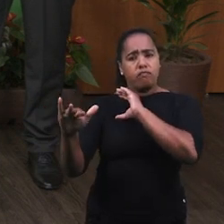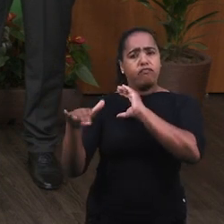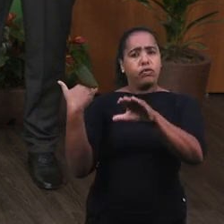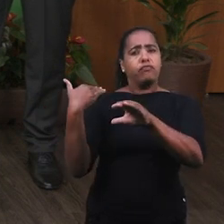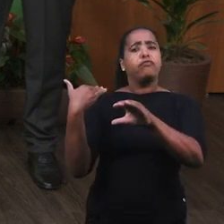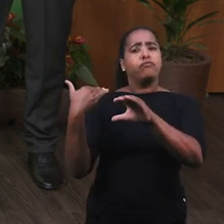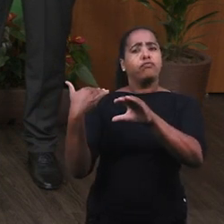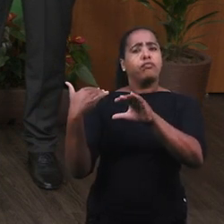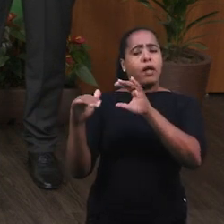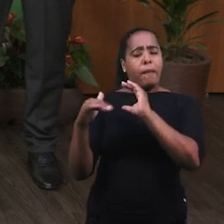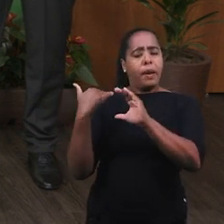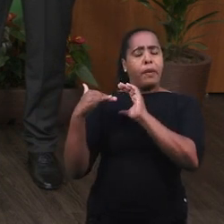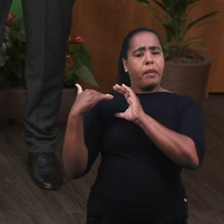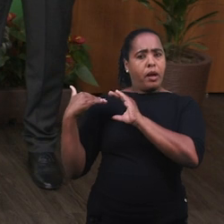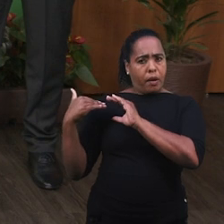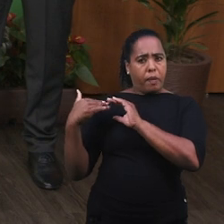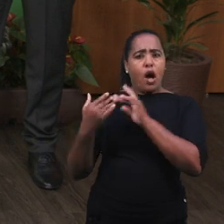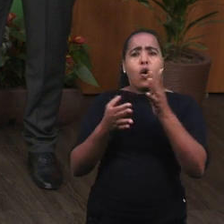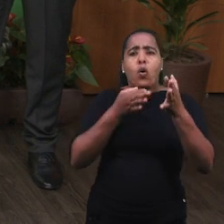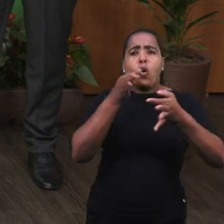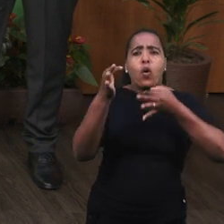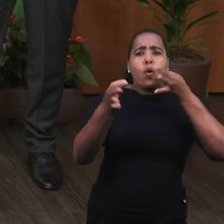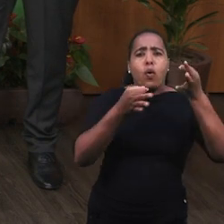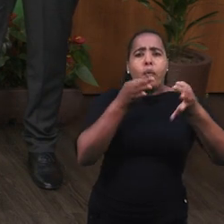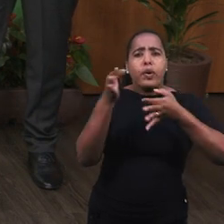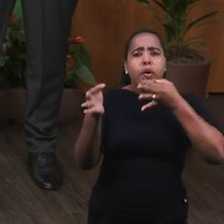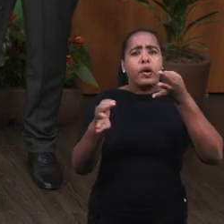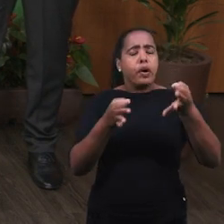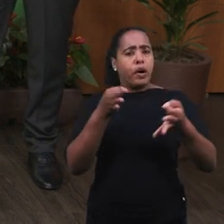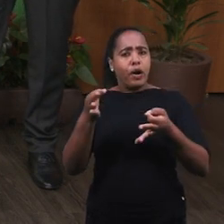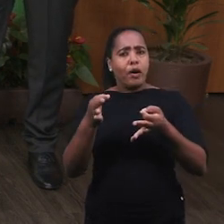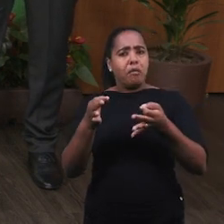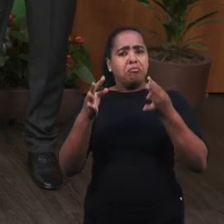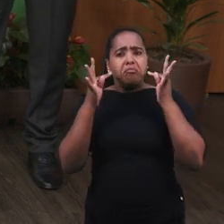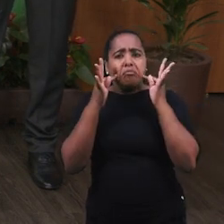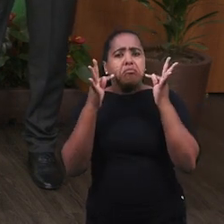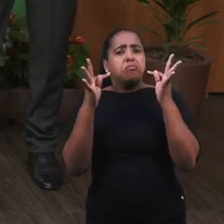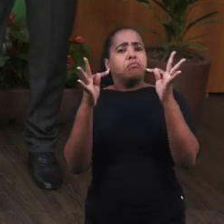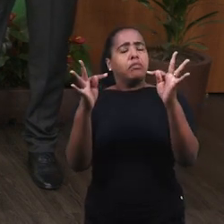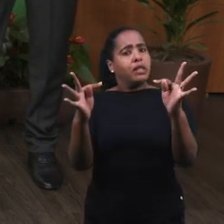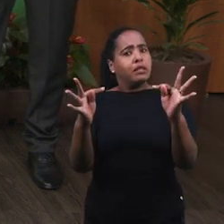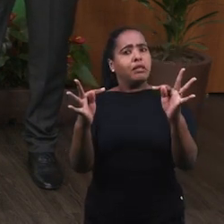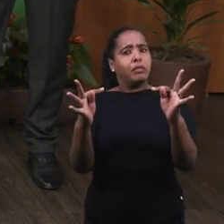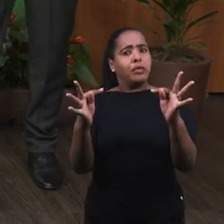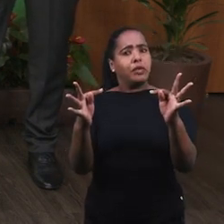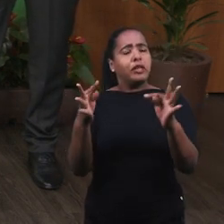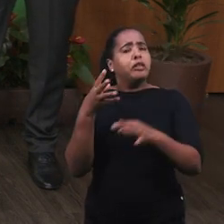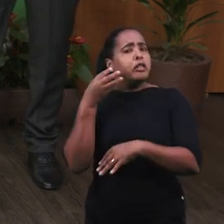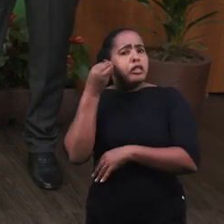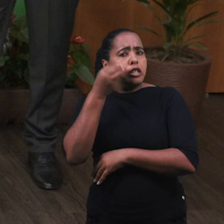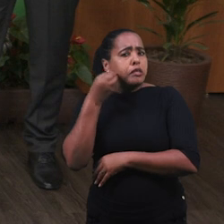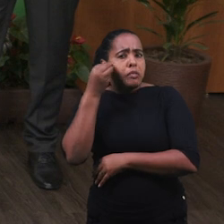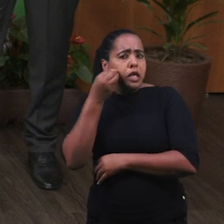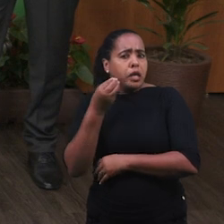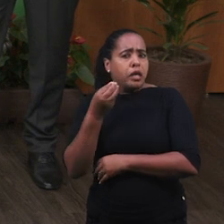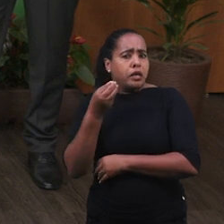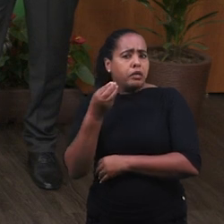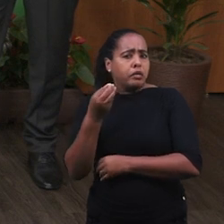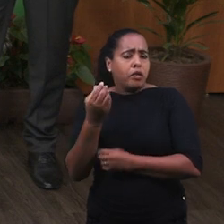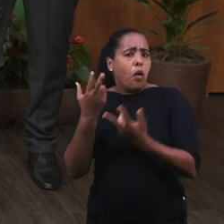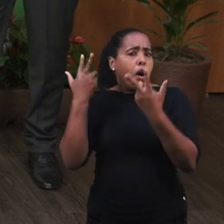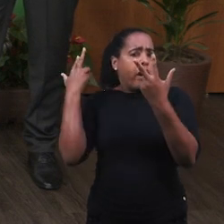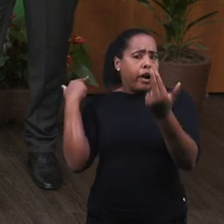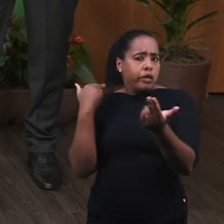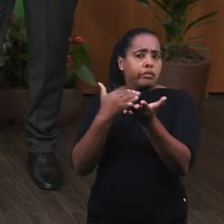un message, une suggestion, un témoignage ou une expérience, comme nous